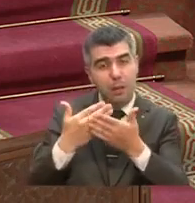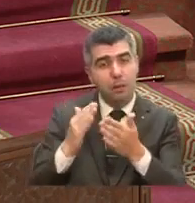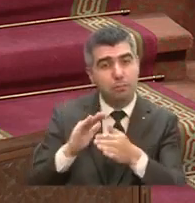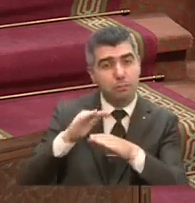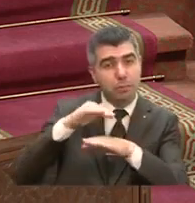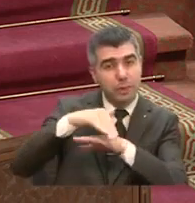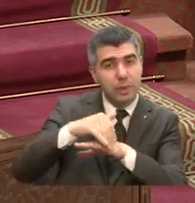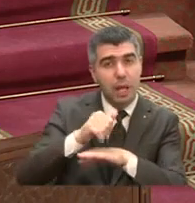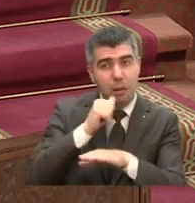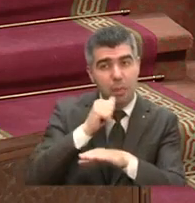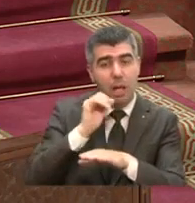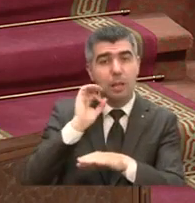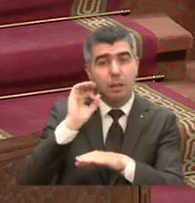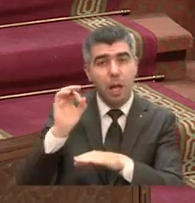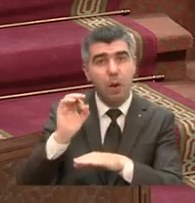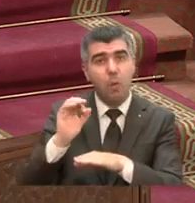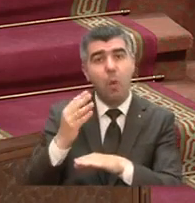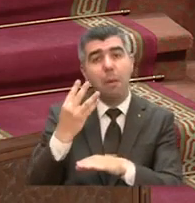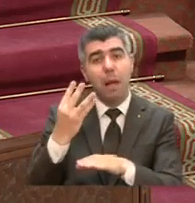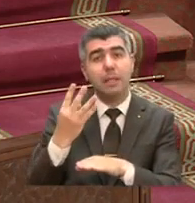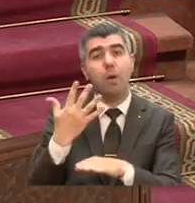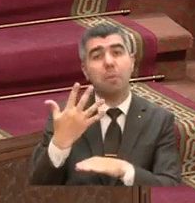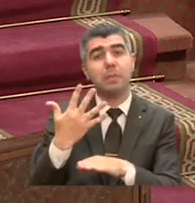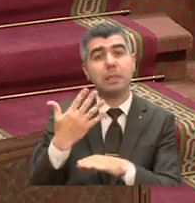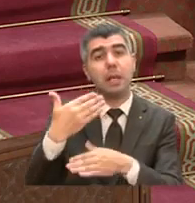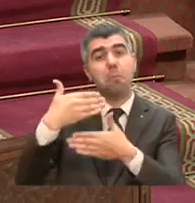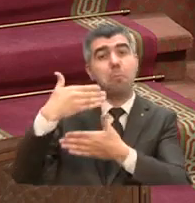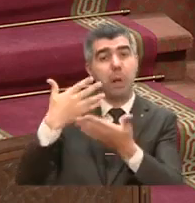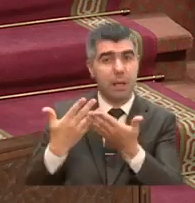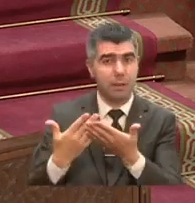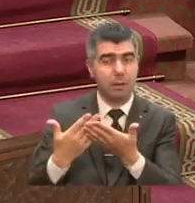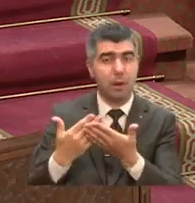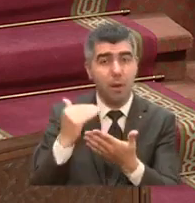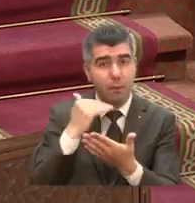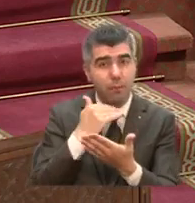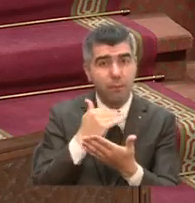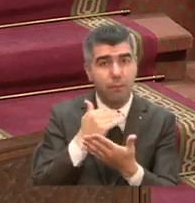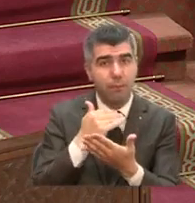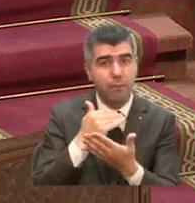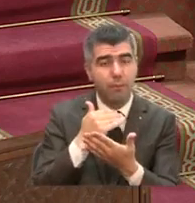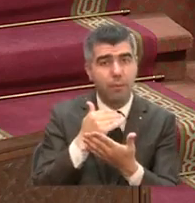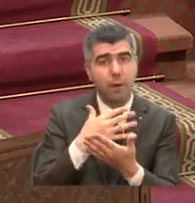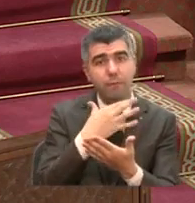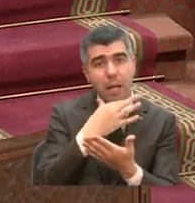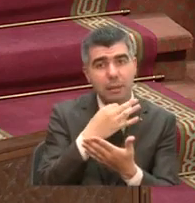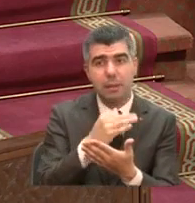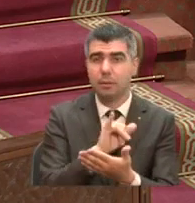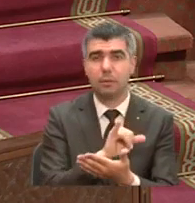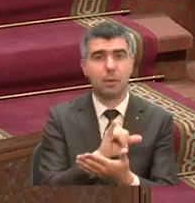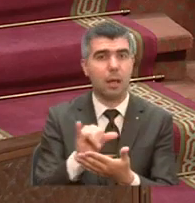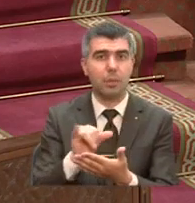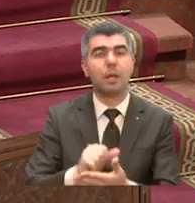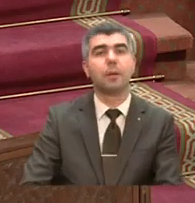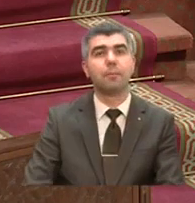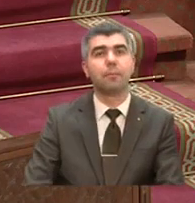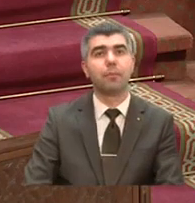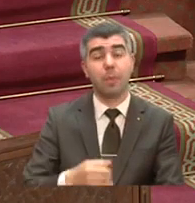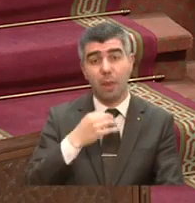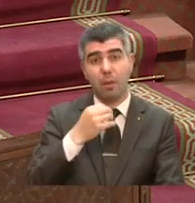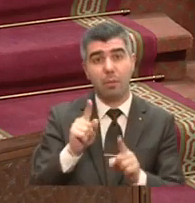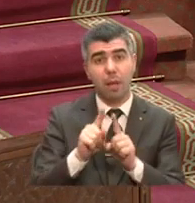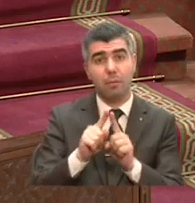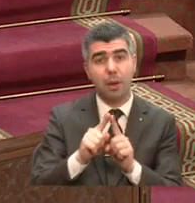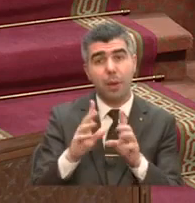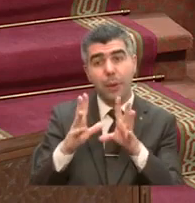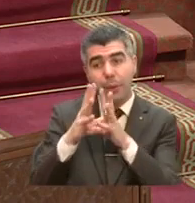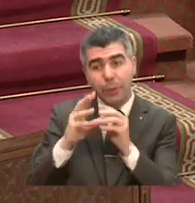ونصف سنتين، خصك تبنيها في ربع سنين ولا خمس سنين. أنا تنقول من باب النزاهة، هذا المشكل ديال الندرة في العالم